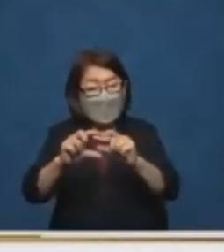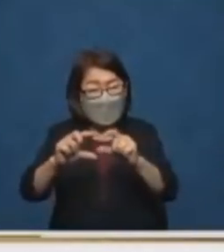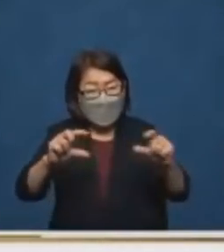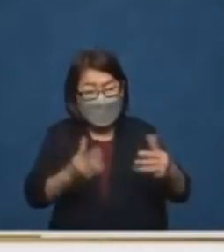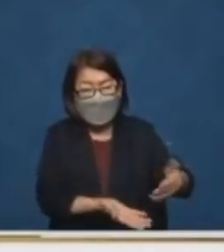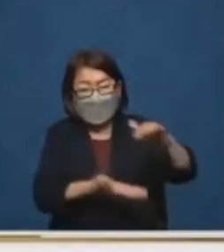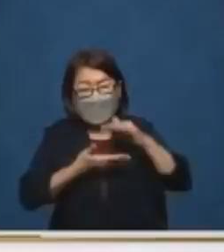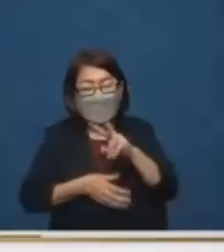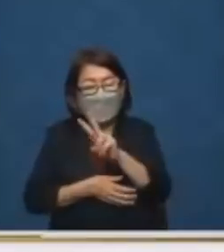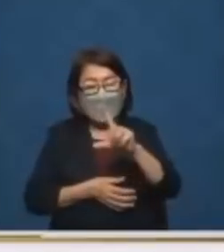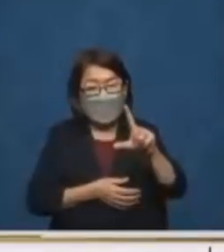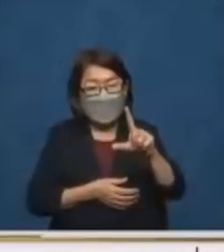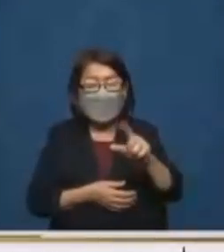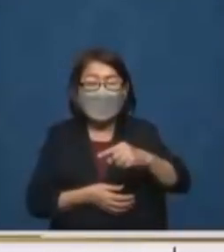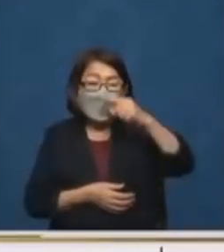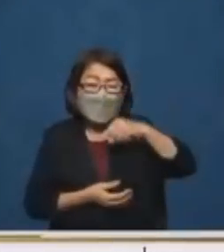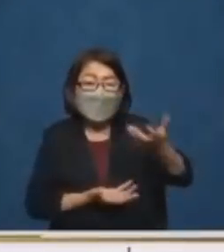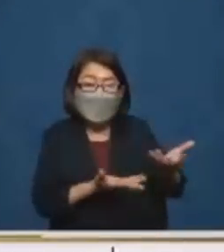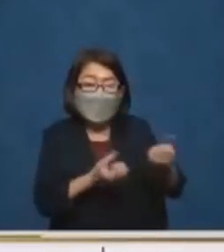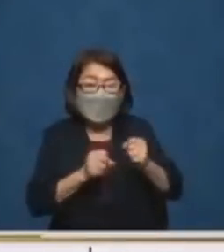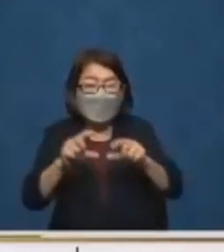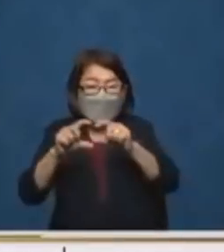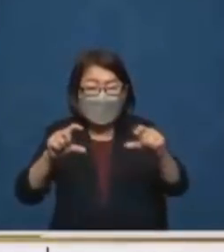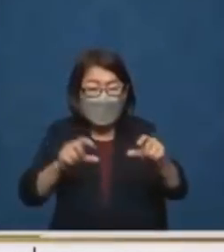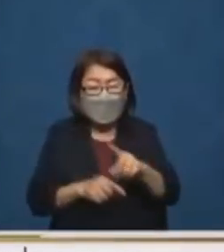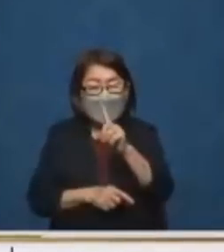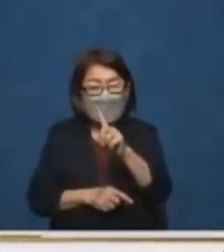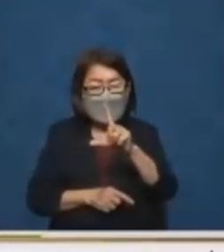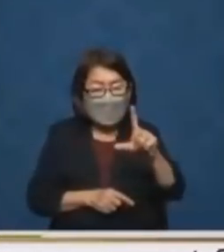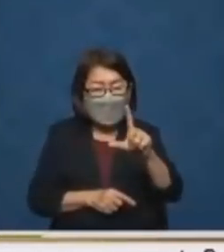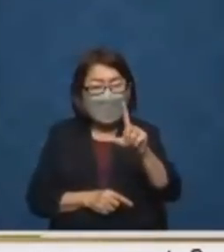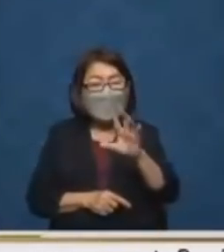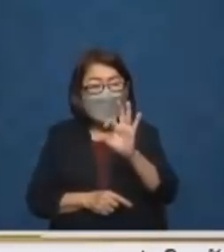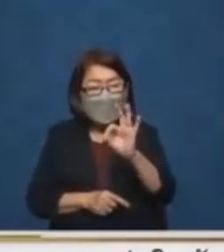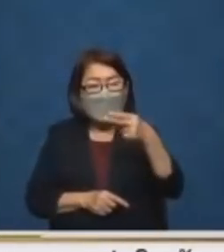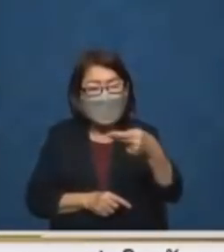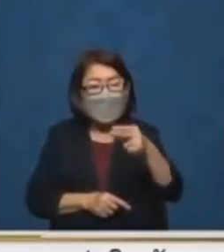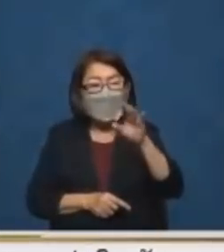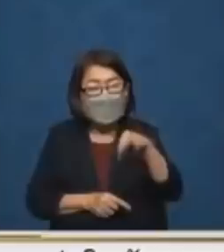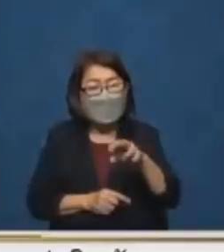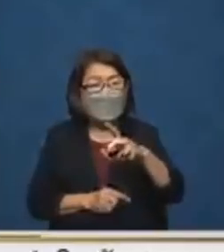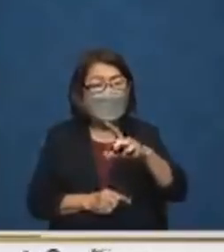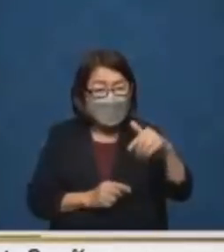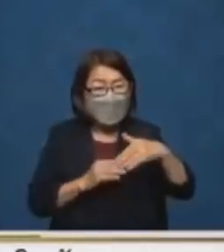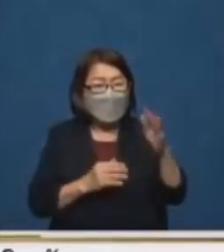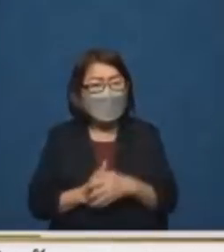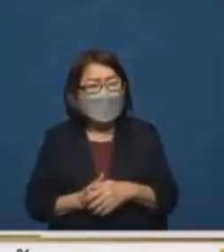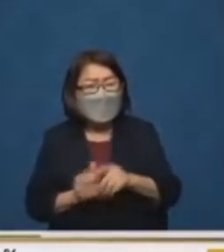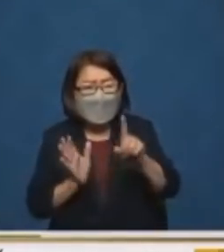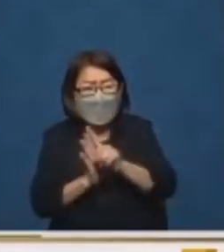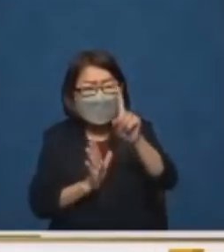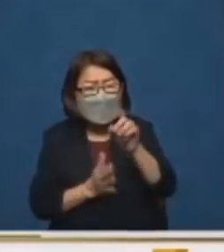ประเทศไทยได้รบเพียง 1 ล้าน 9,092,000ดสซือครั้งที่ 1 ซื้อในราคา